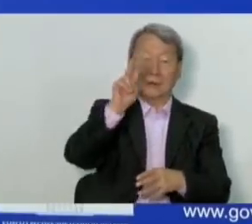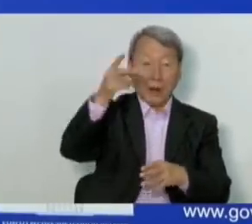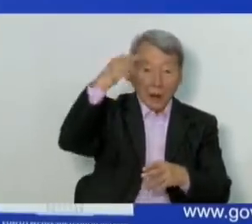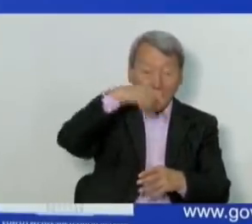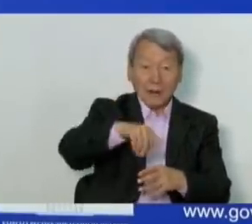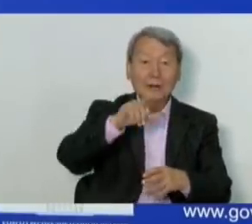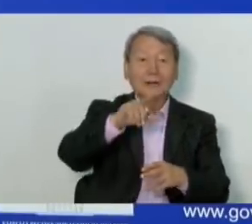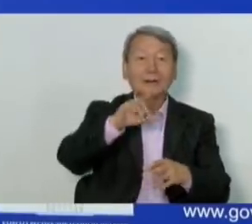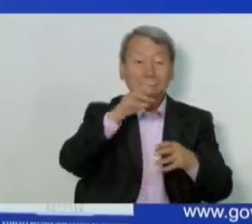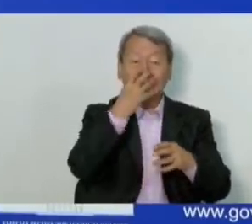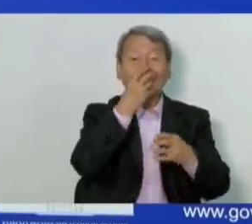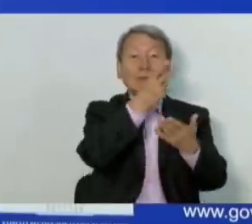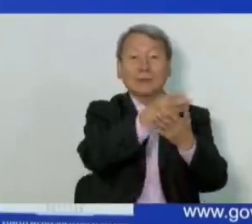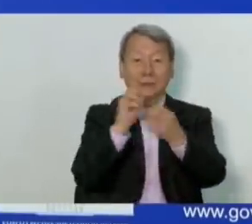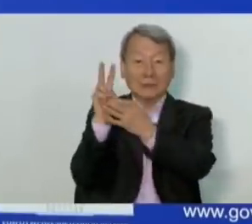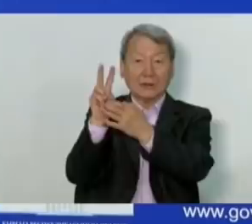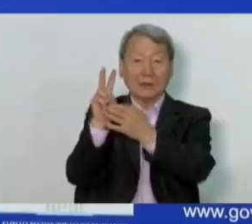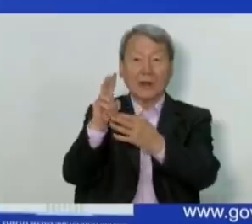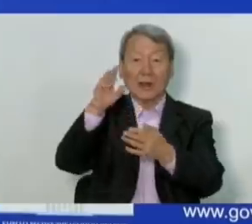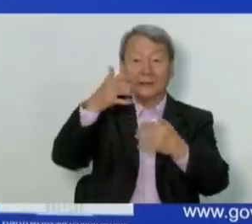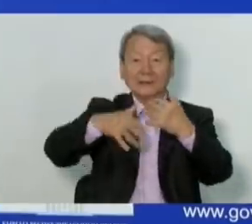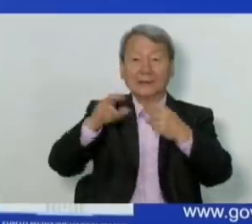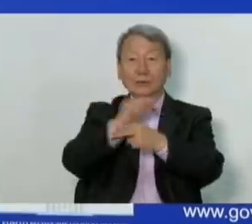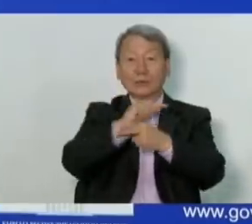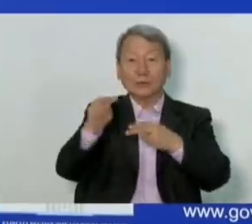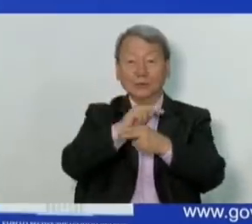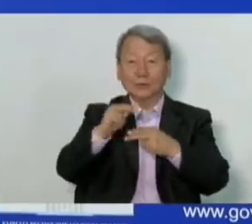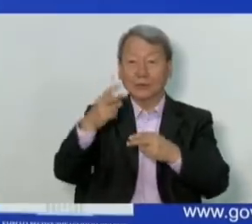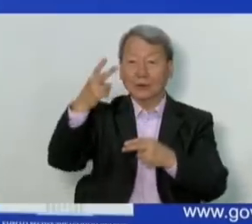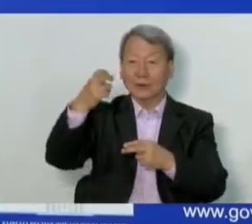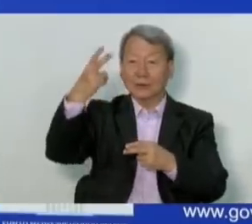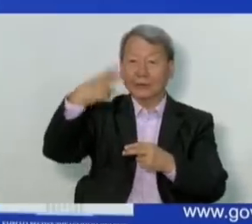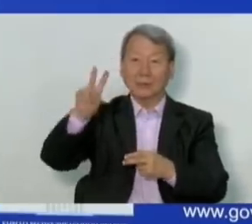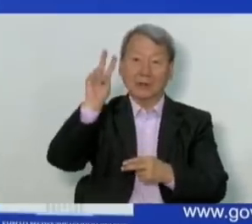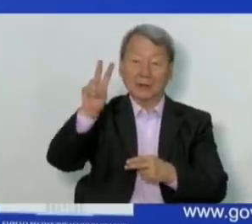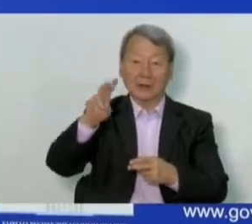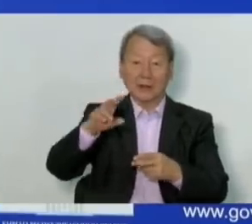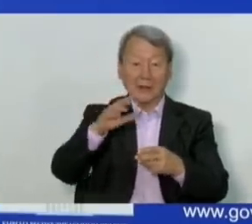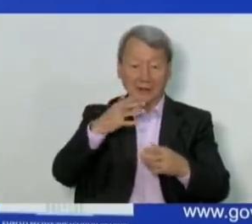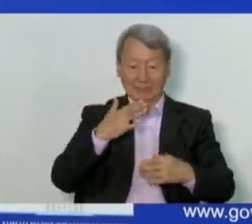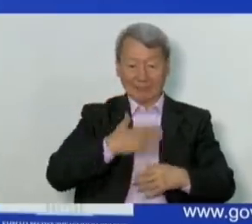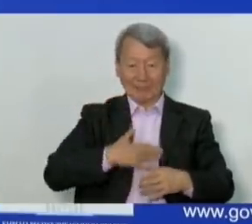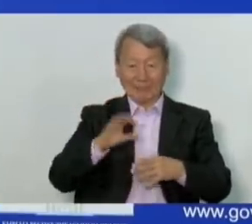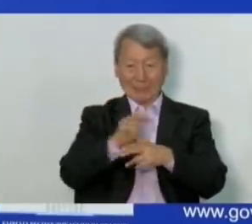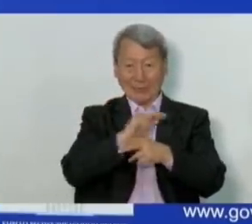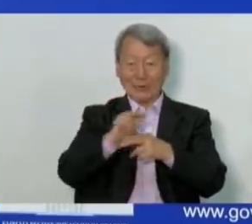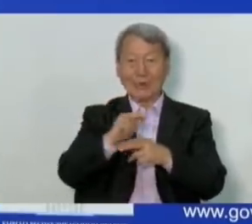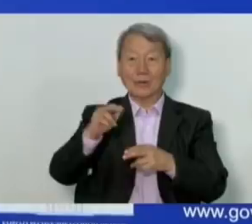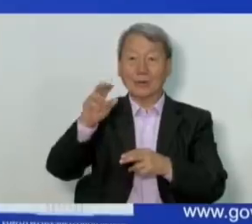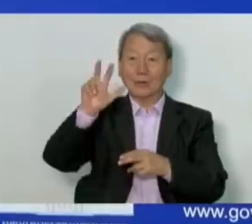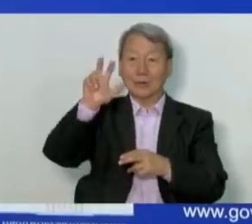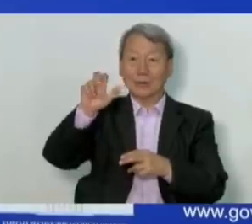аның ічінде Cандандыру бөлімінде 12, Орта-оқы Оғырабалда 222, Ханаттандыралық Абалда